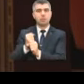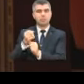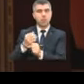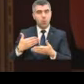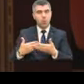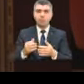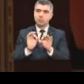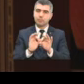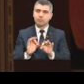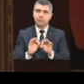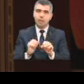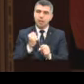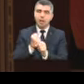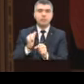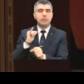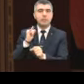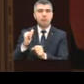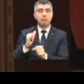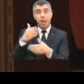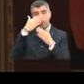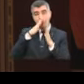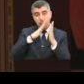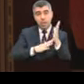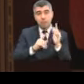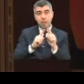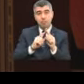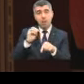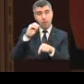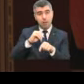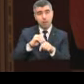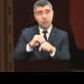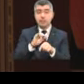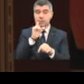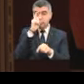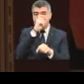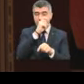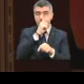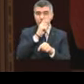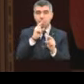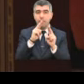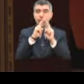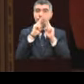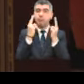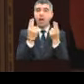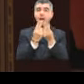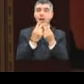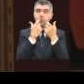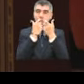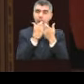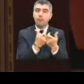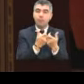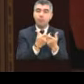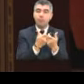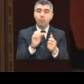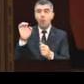واحد درجه اليقظه، لان المغرب ليس في منأى على انتكاسه اخرى. هذا الشيء اللي كنشهدوا على في دول العالم اليوم، كنشوفوا بان